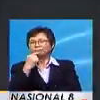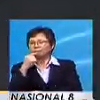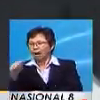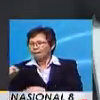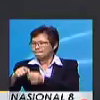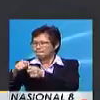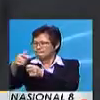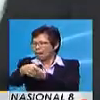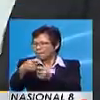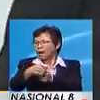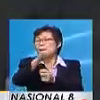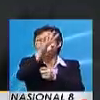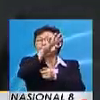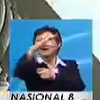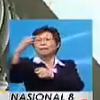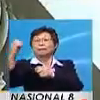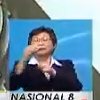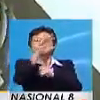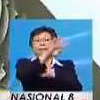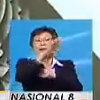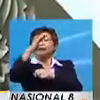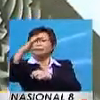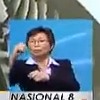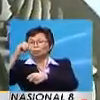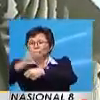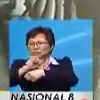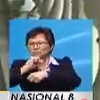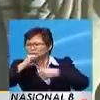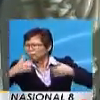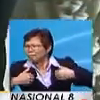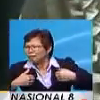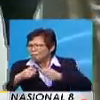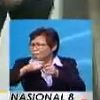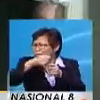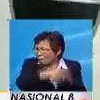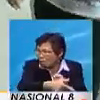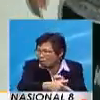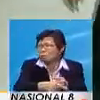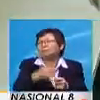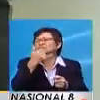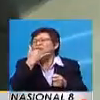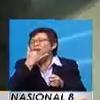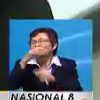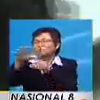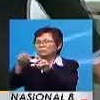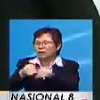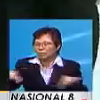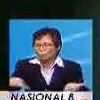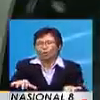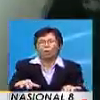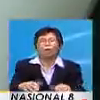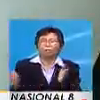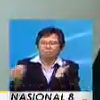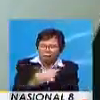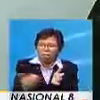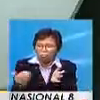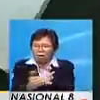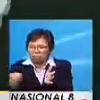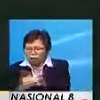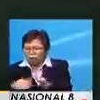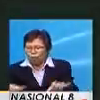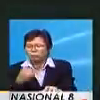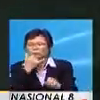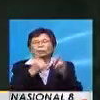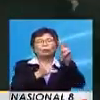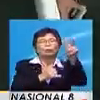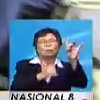pembayaran kepada empat Syarikat untuk kerja yang tidak wujud kesalahan terbabit didakwa dilakukan berulang kali bermula